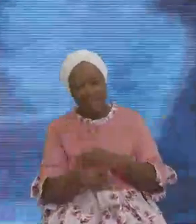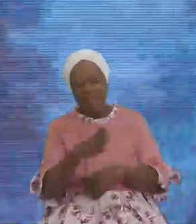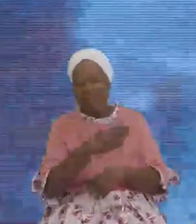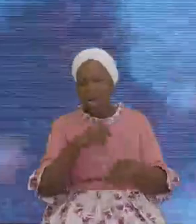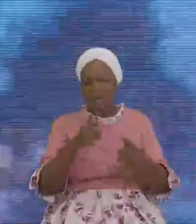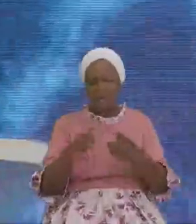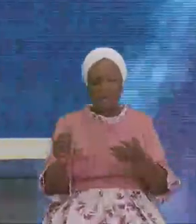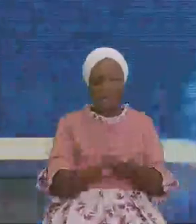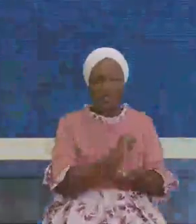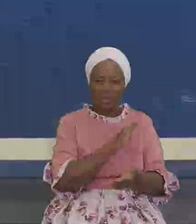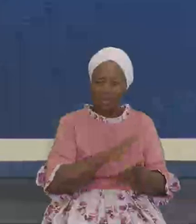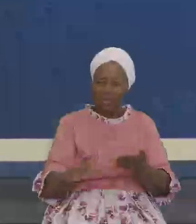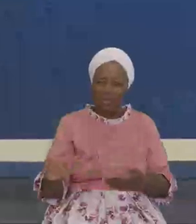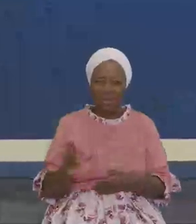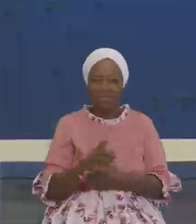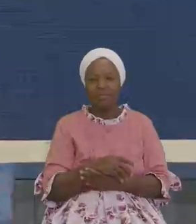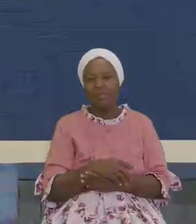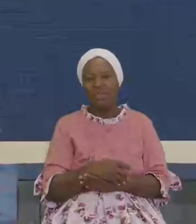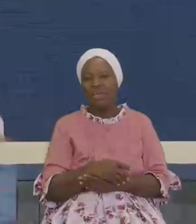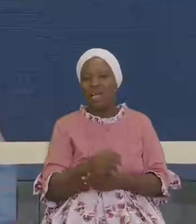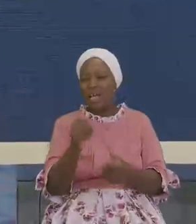égorger et détruire.